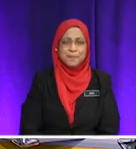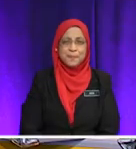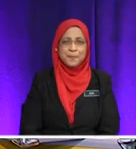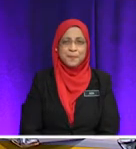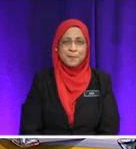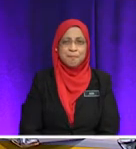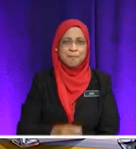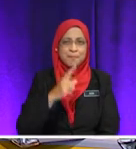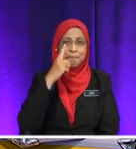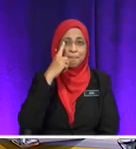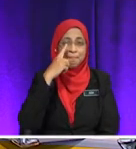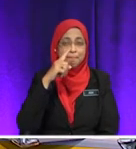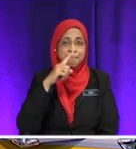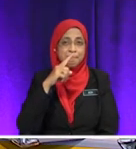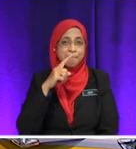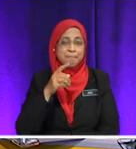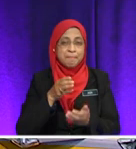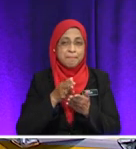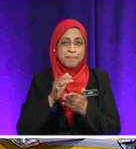sesi pembelajaran